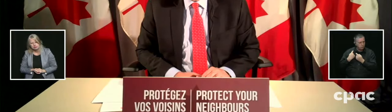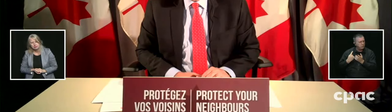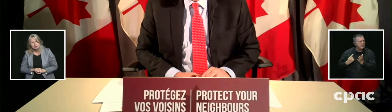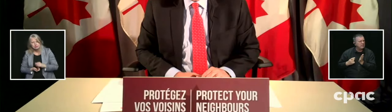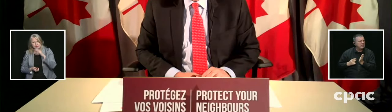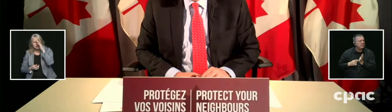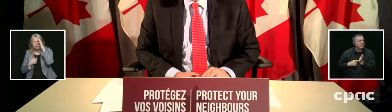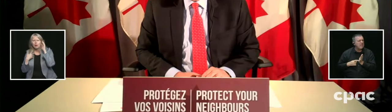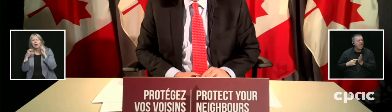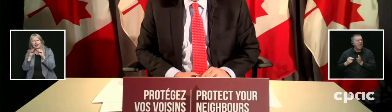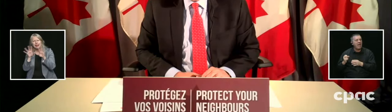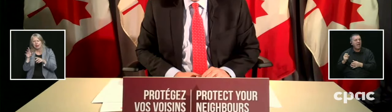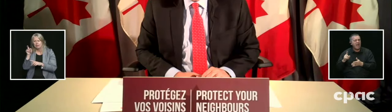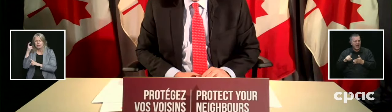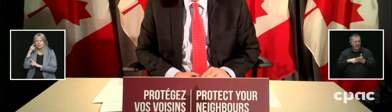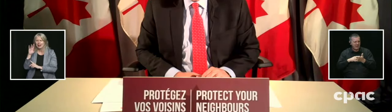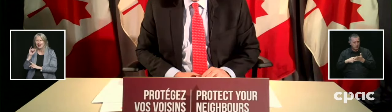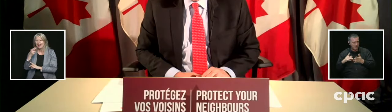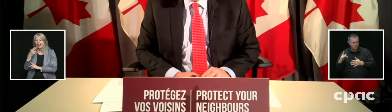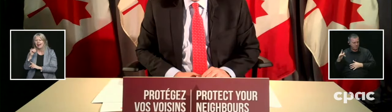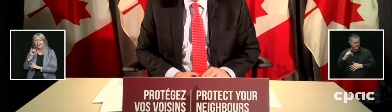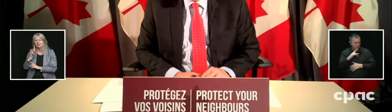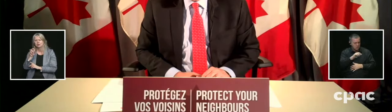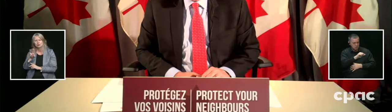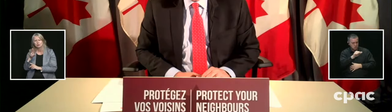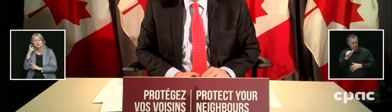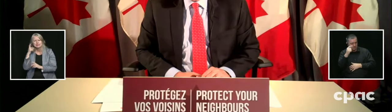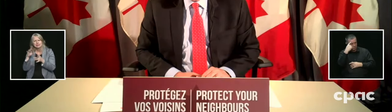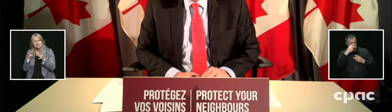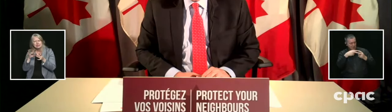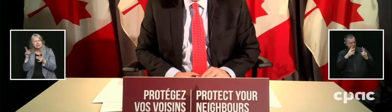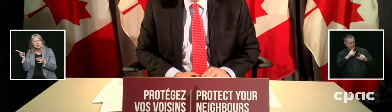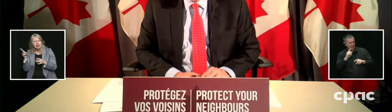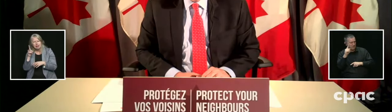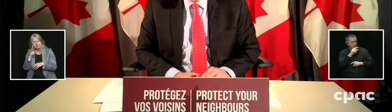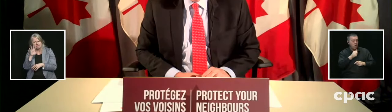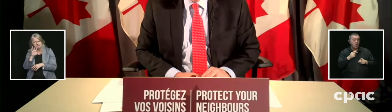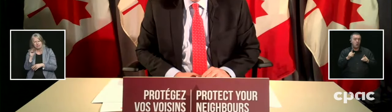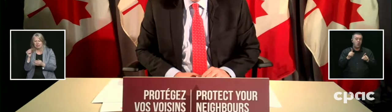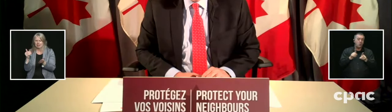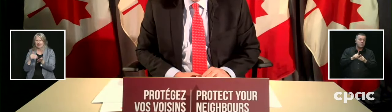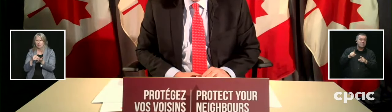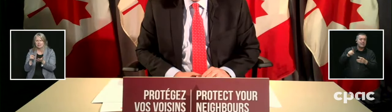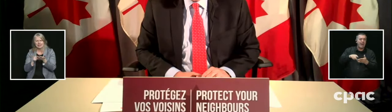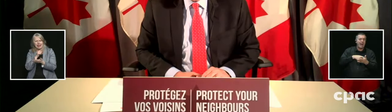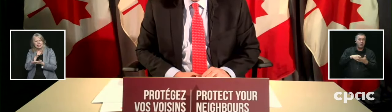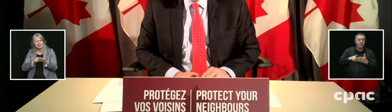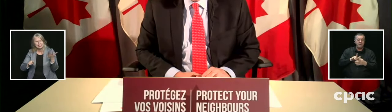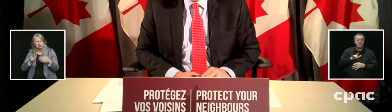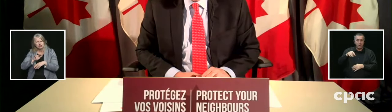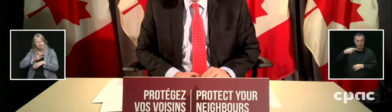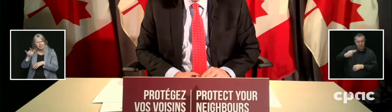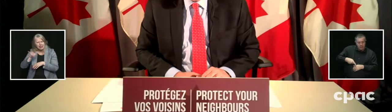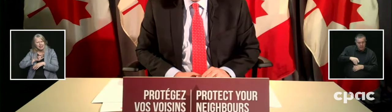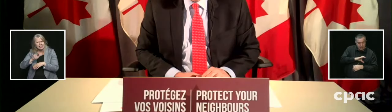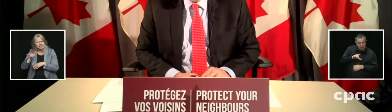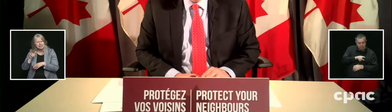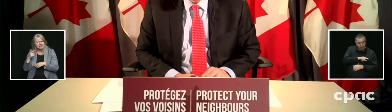quand? Est-ce qu'on parle d'annulation de vol seulement vers l'étranger ou est-ce qu'on parle aussi d'annulation de vol interne au